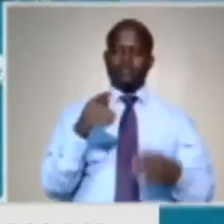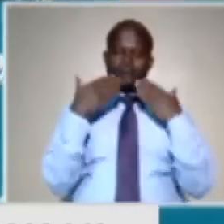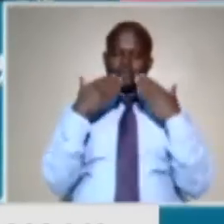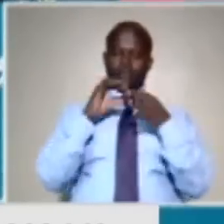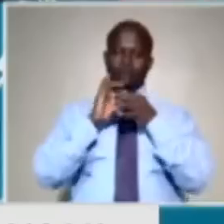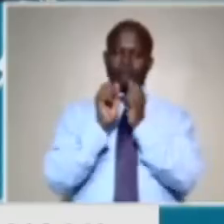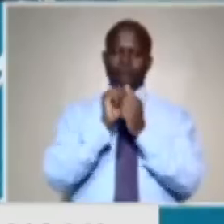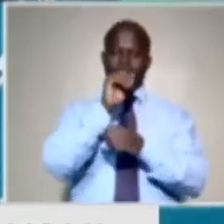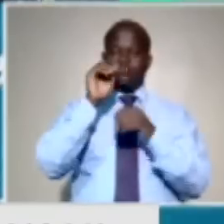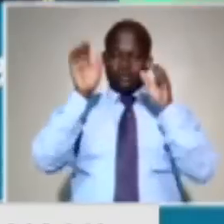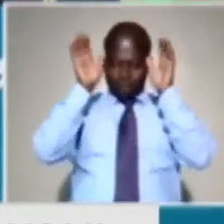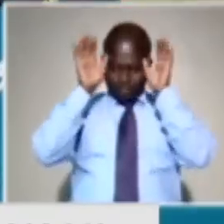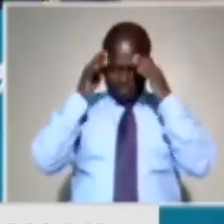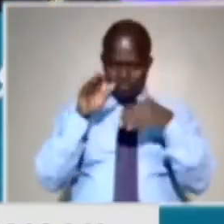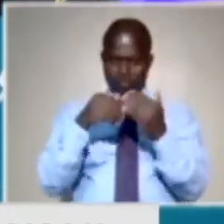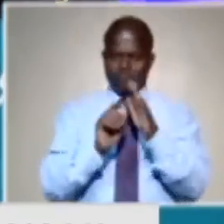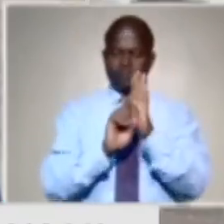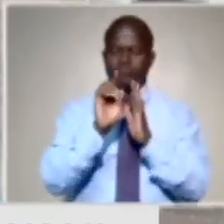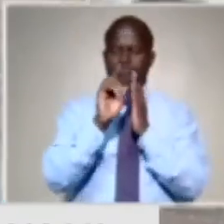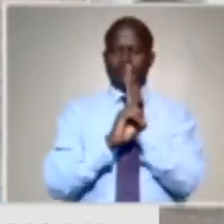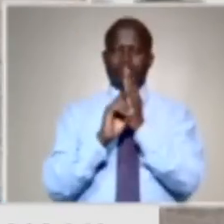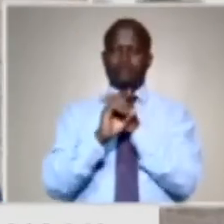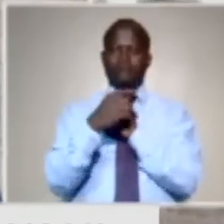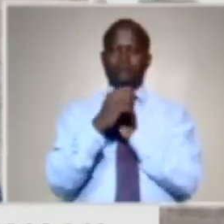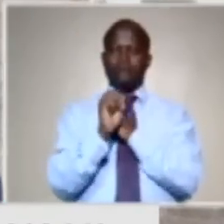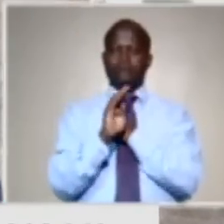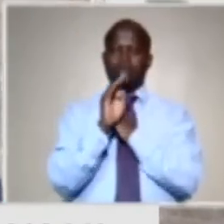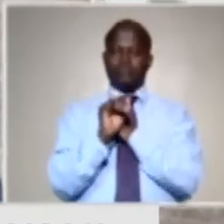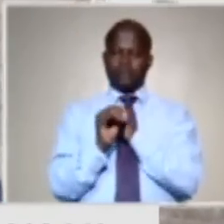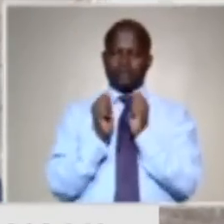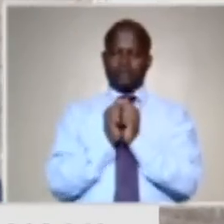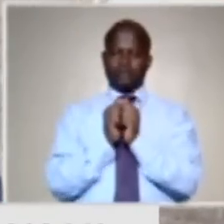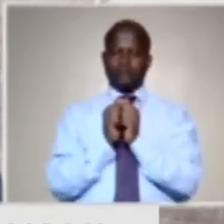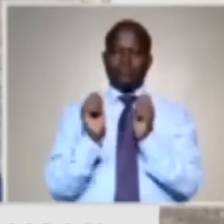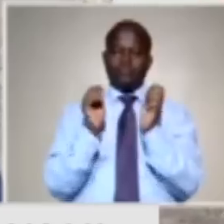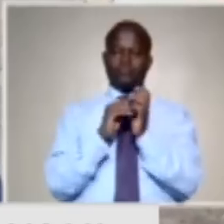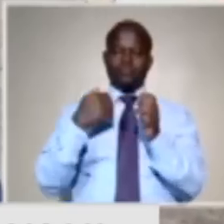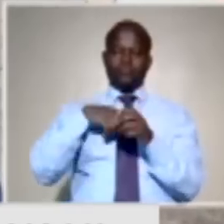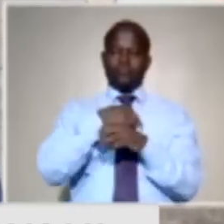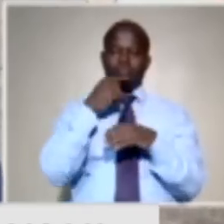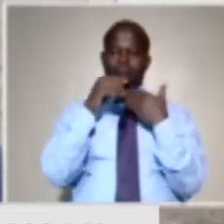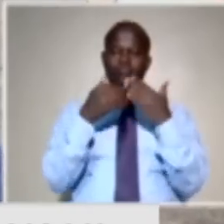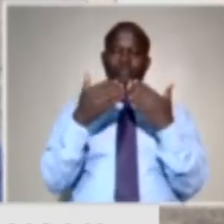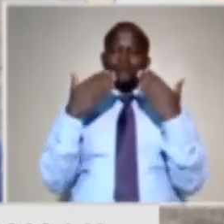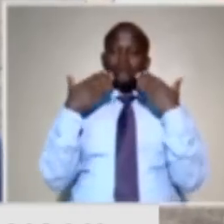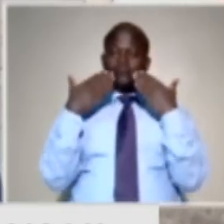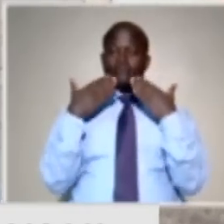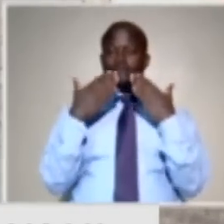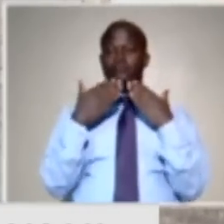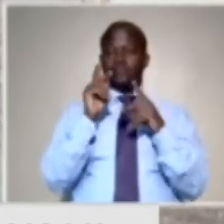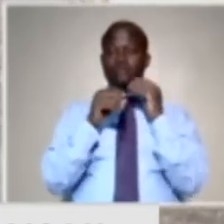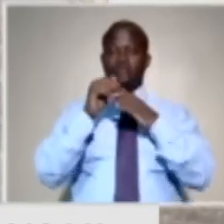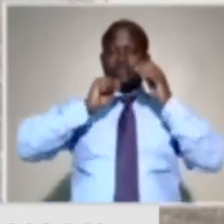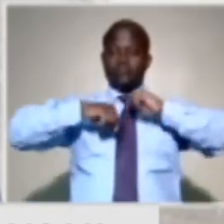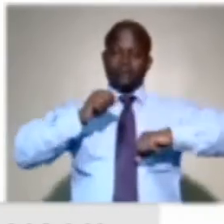ubufatanye bw'abayisilamu mu iterambere ry'akarere ka Gicumbi ndetse tukanashima nuko mu barushanwa habarimo n'abanyagicumbi